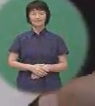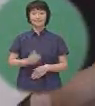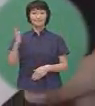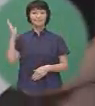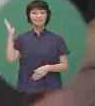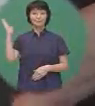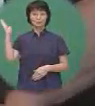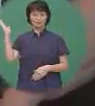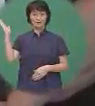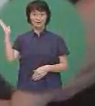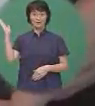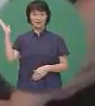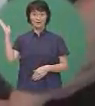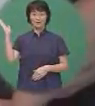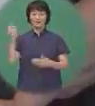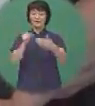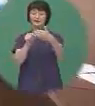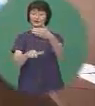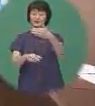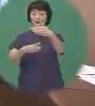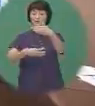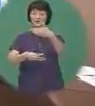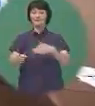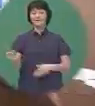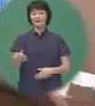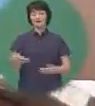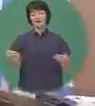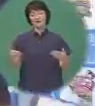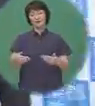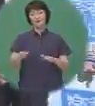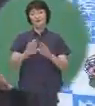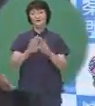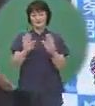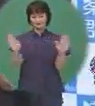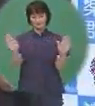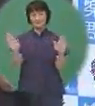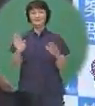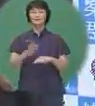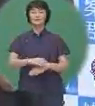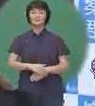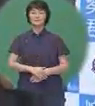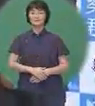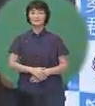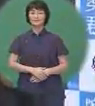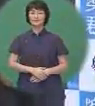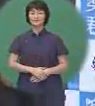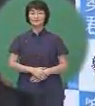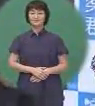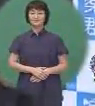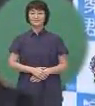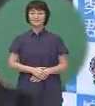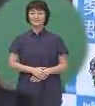JICA 郡山デスクは、来月3日から業務を開始します。